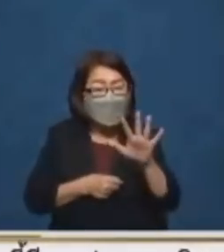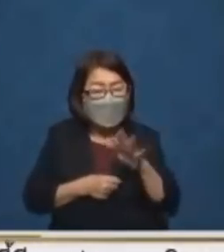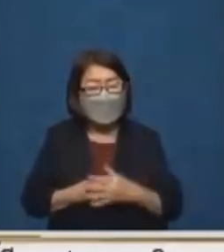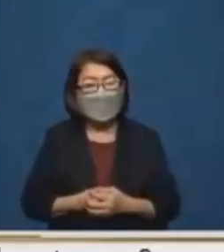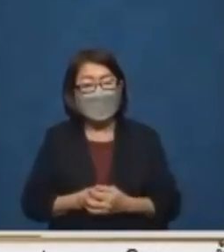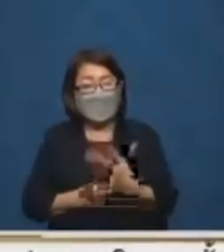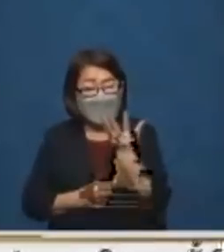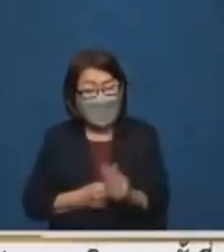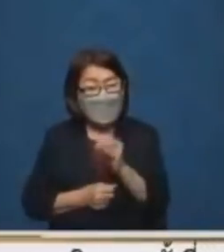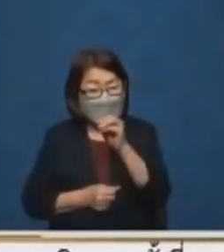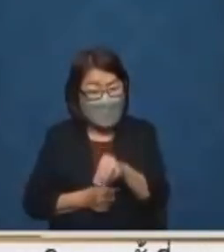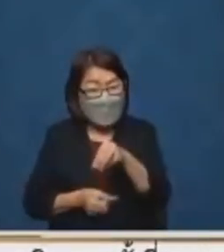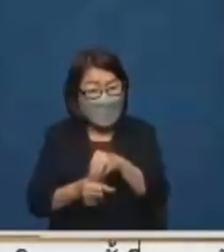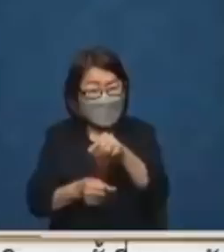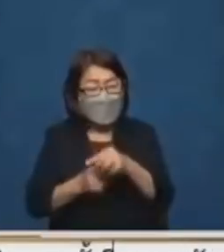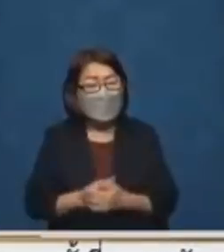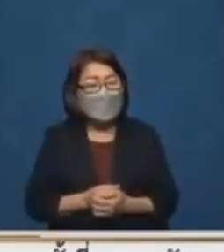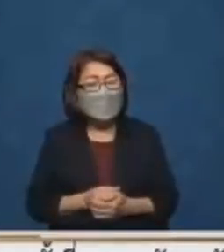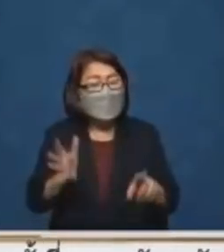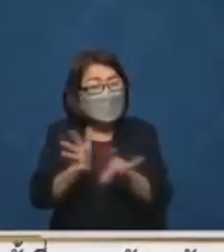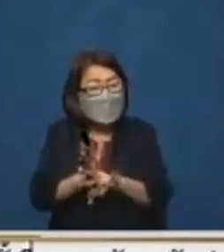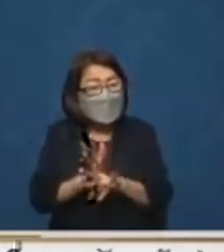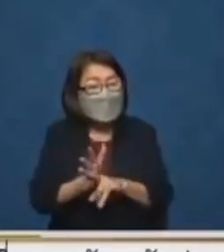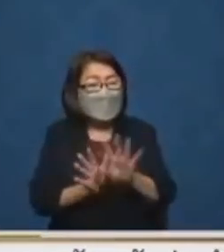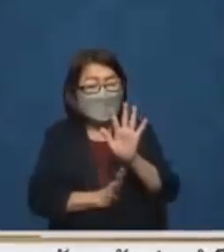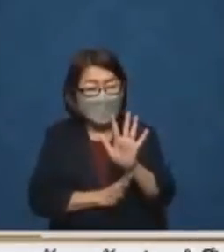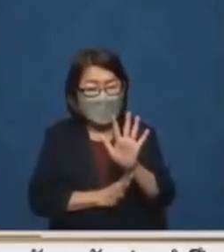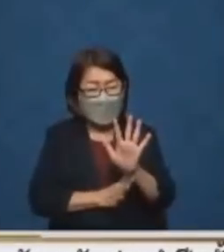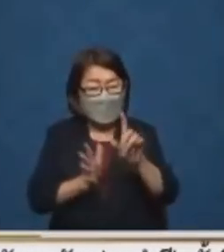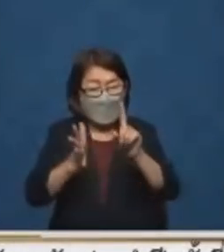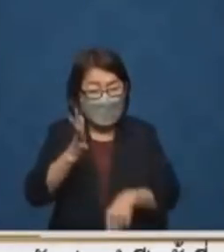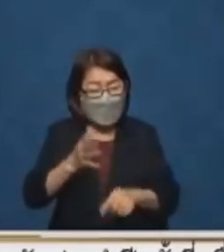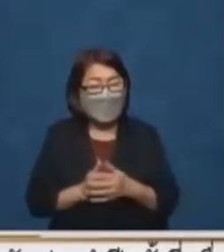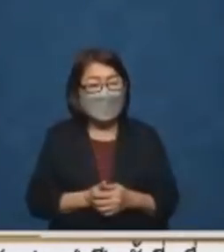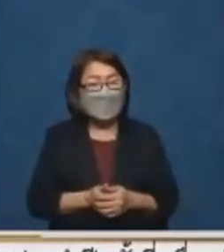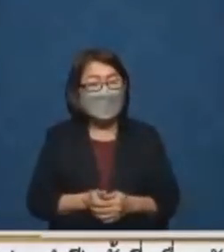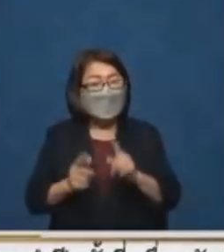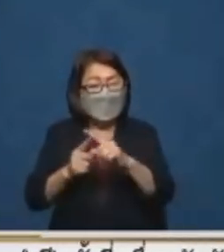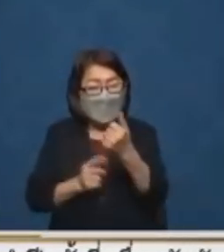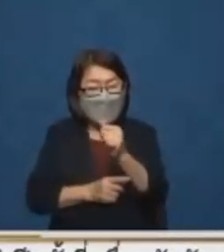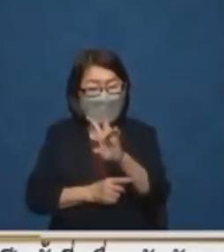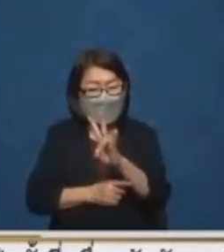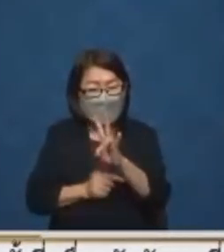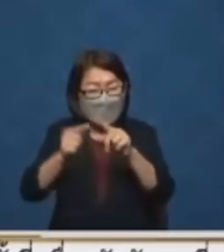สุดท้าย ซือที่ครั้งที่ 5 ลำดับที่ 17-18